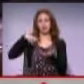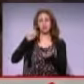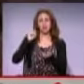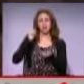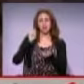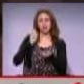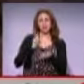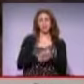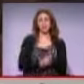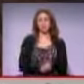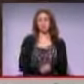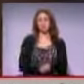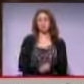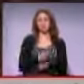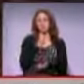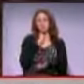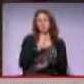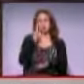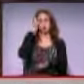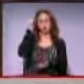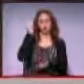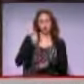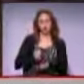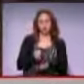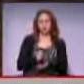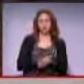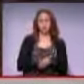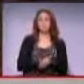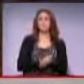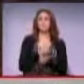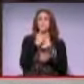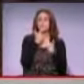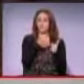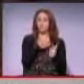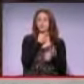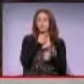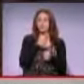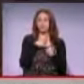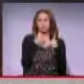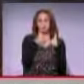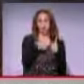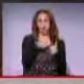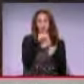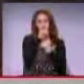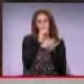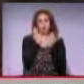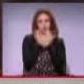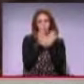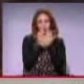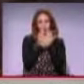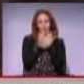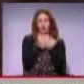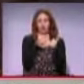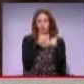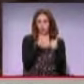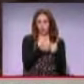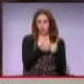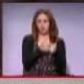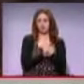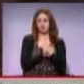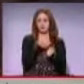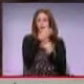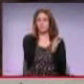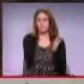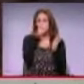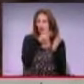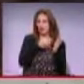الكافرين. صدق الله العظيم. صدق الله العظيم. احسنت وربنا يوفقك. انا فخور بيك جدا. الله يخليك. وسعيد بهذه الرسومات الجميله، وسعيد انك انت بطل من